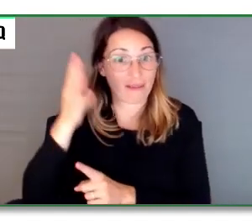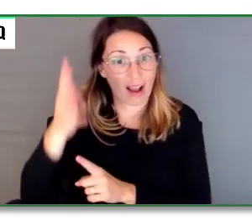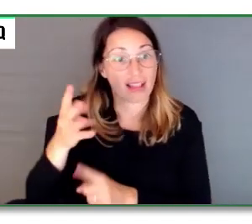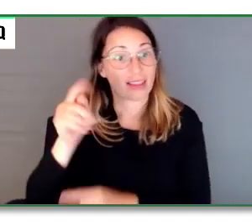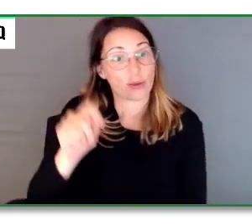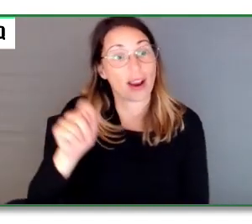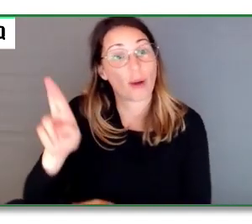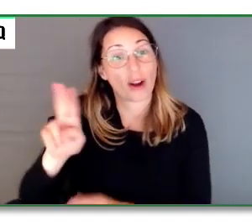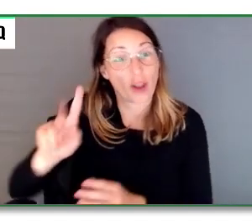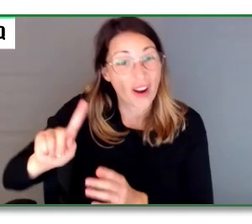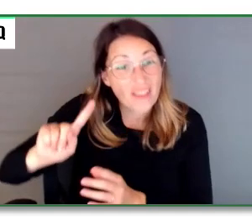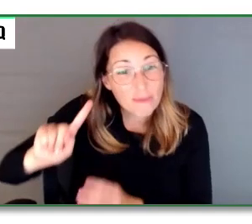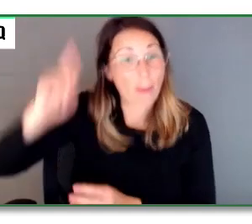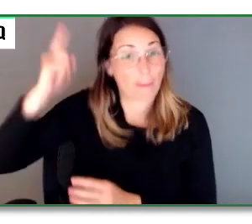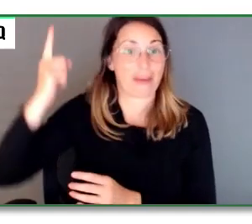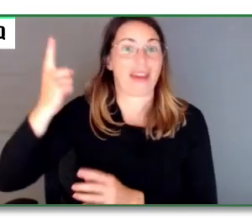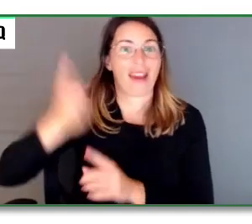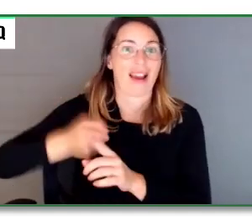d'origine.